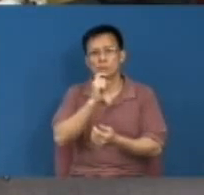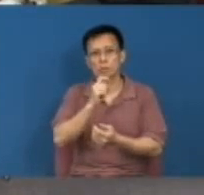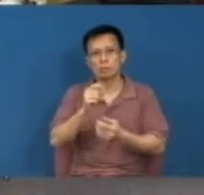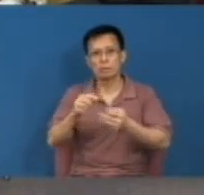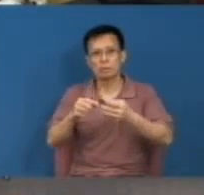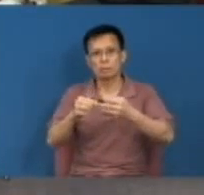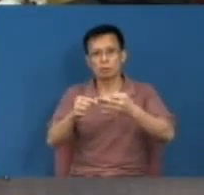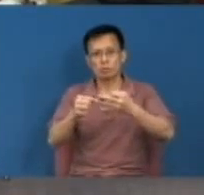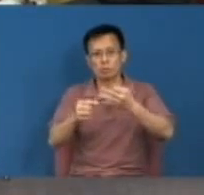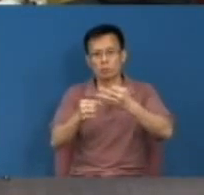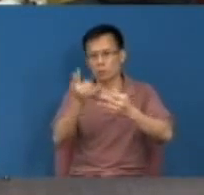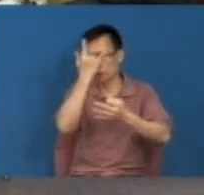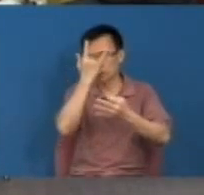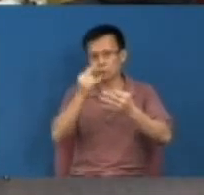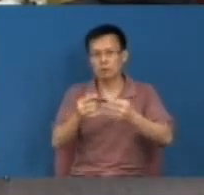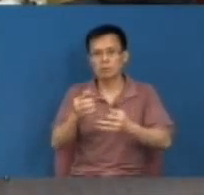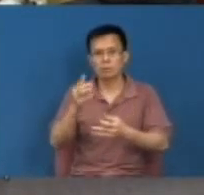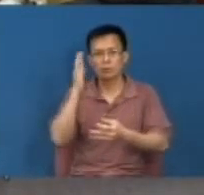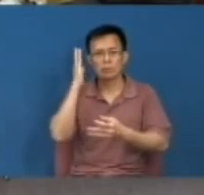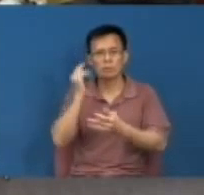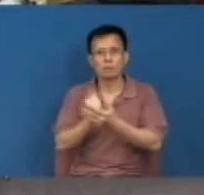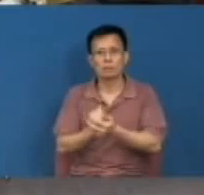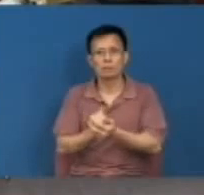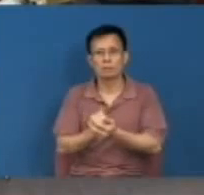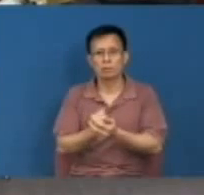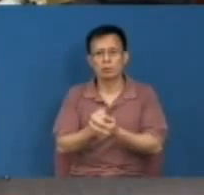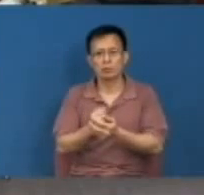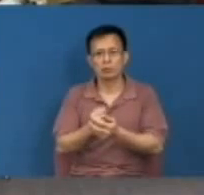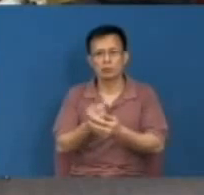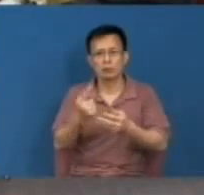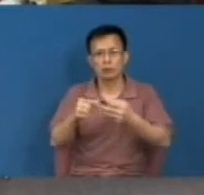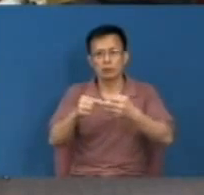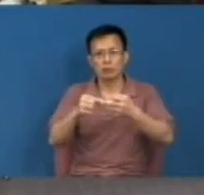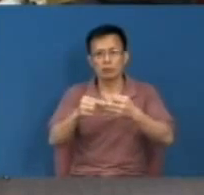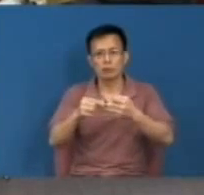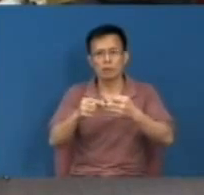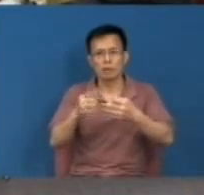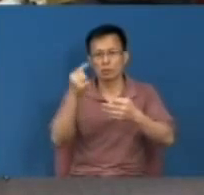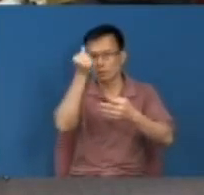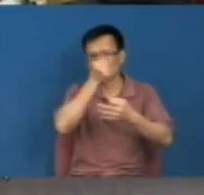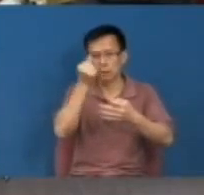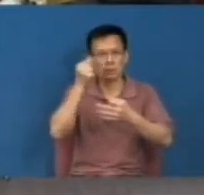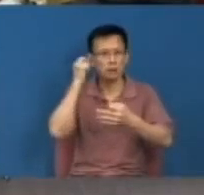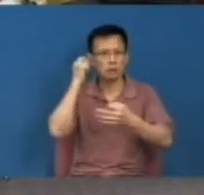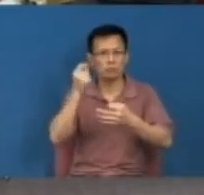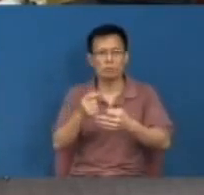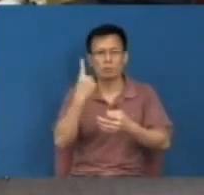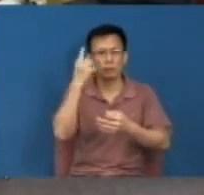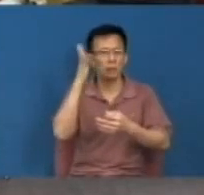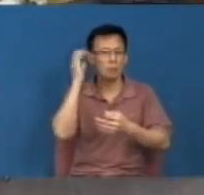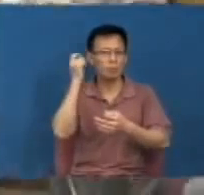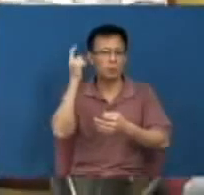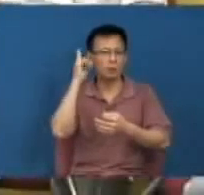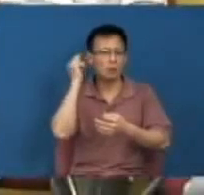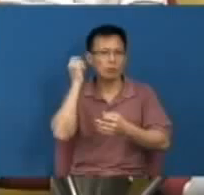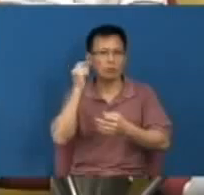係 同埋嗰個馮嗰個游淑啊，嗰兩位一個小姐一個先生啦，咁佢又